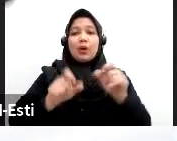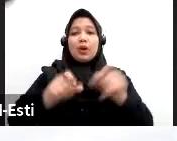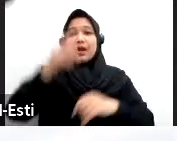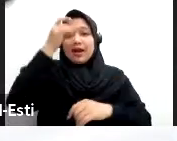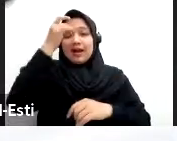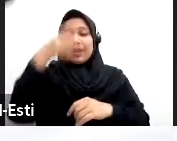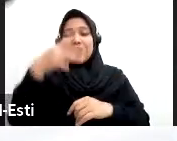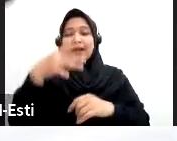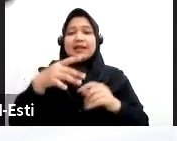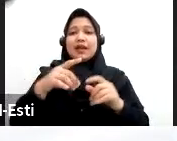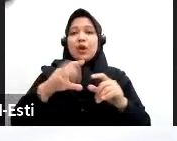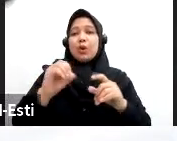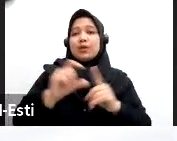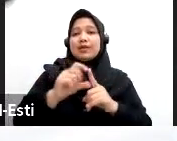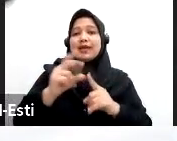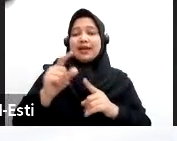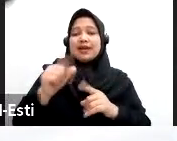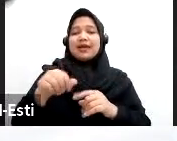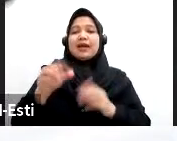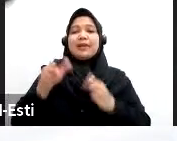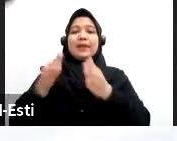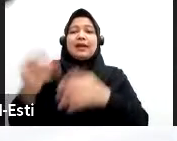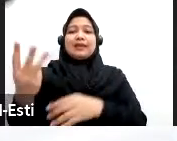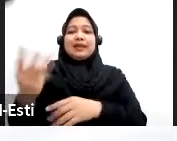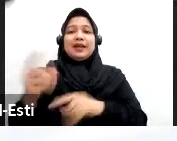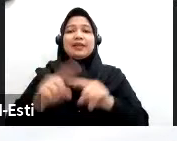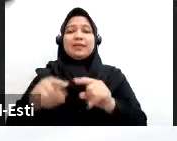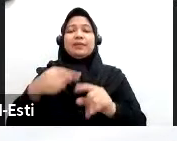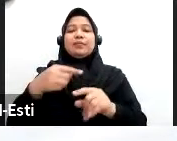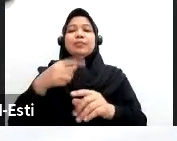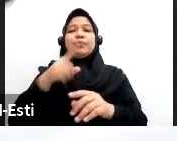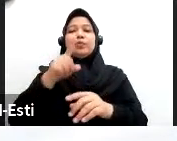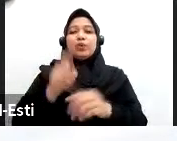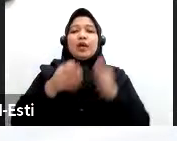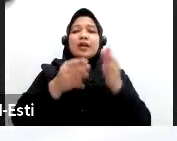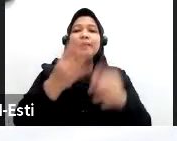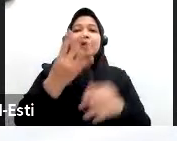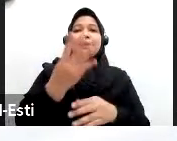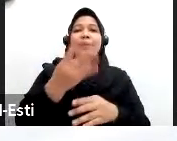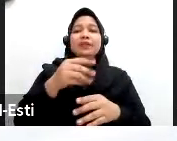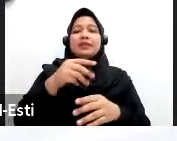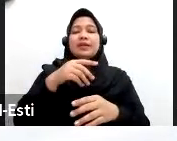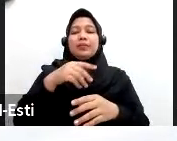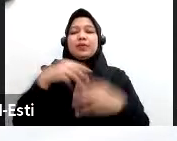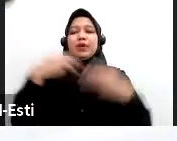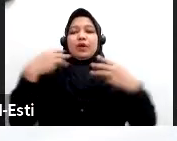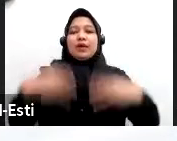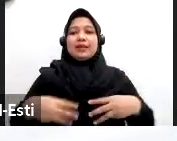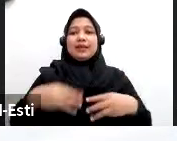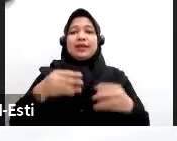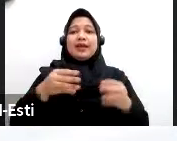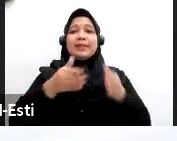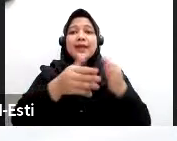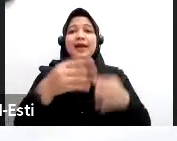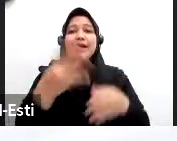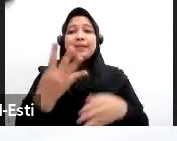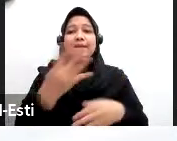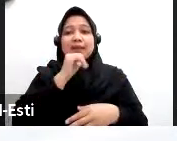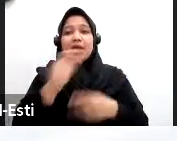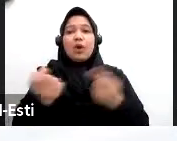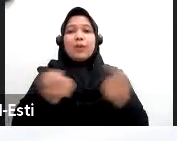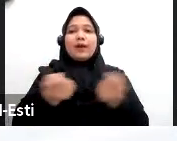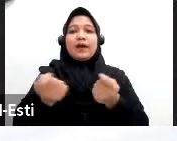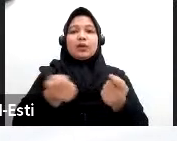mengantarkan buat slime yang ketiga ada semacam perlu kode etik bagi pihak 4b tempatnya betul operator yang operator yang mengetahui seluruh